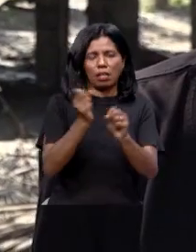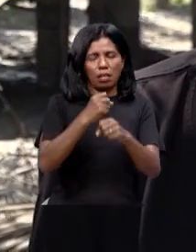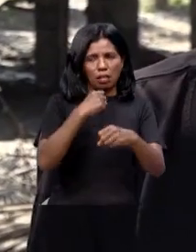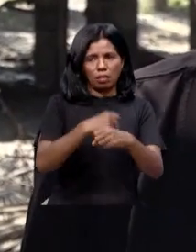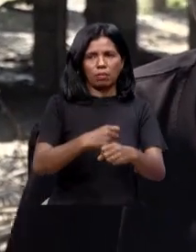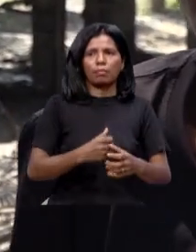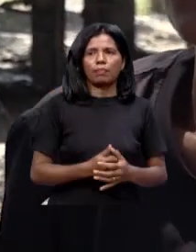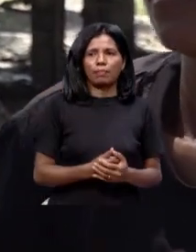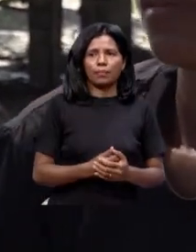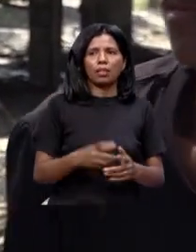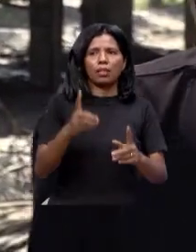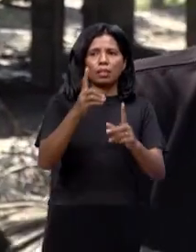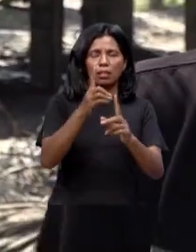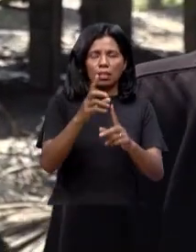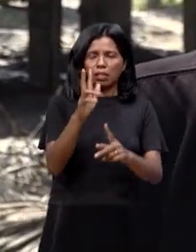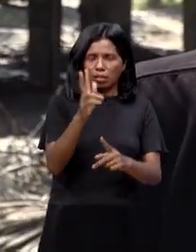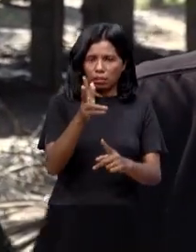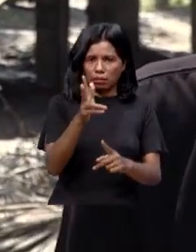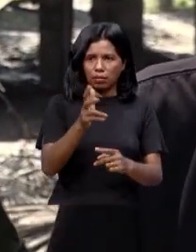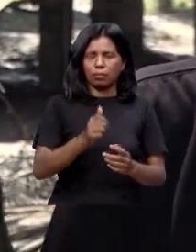dau, tanggal 30,